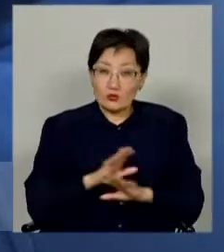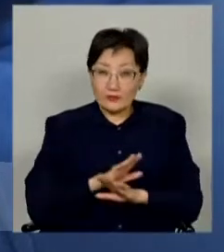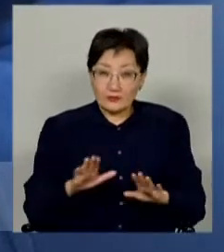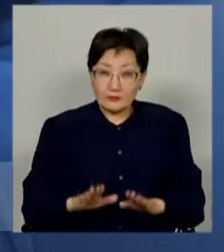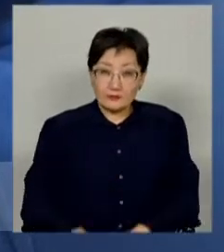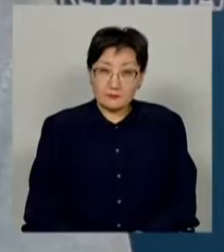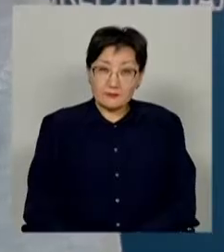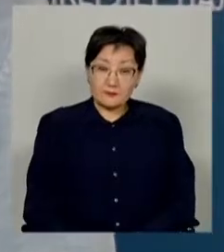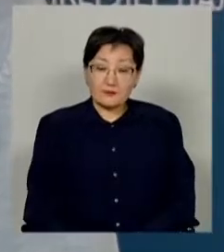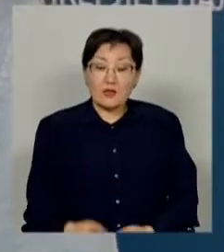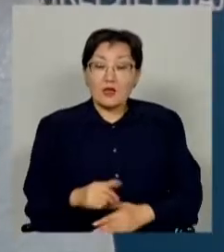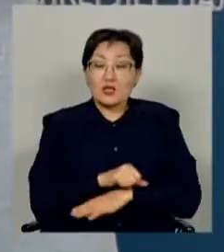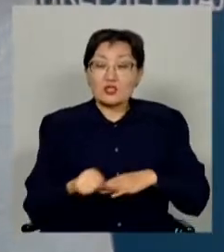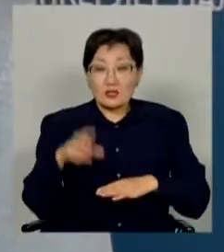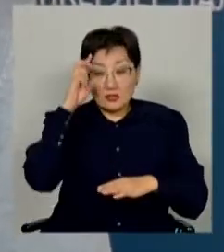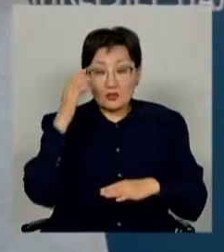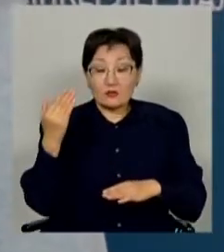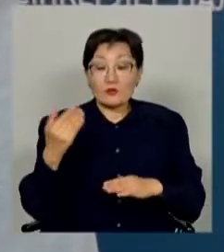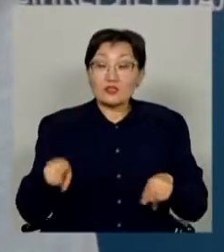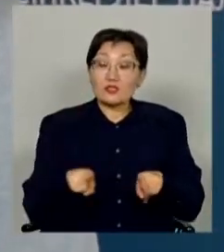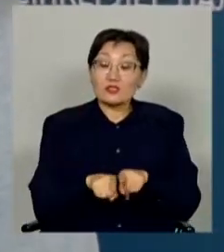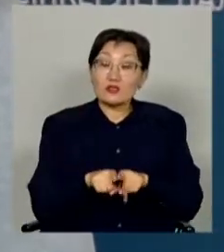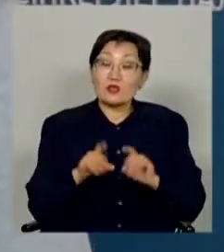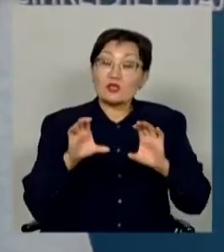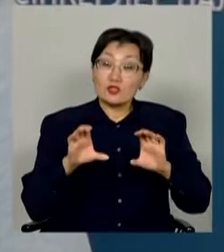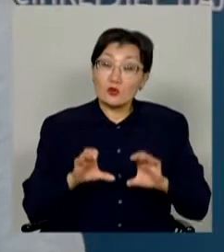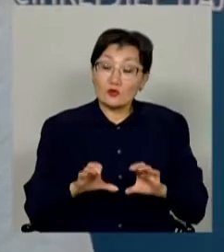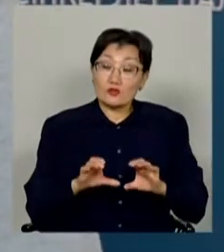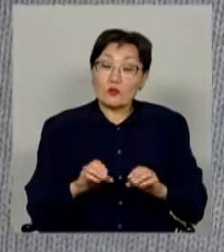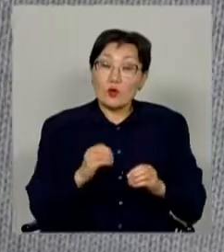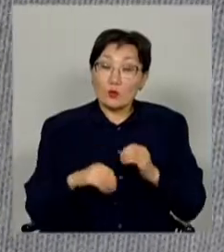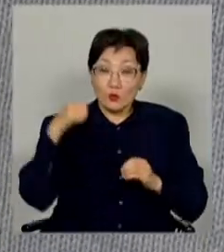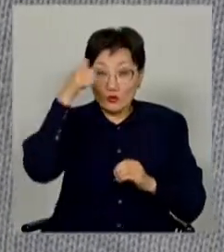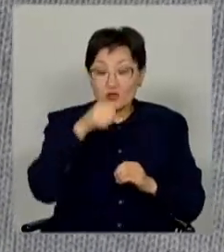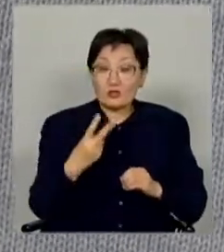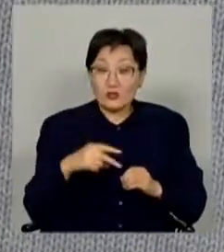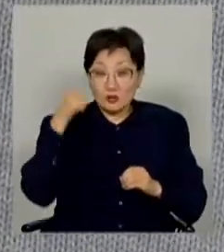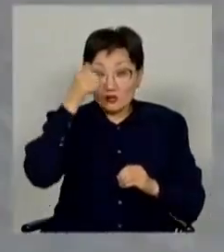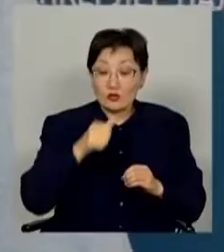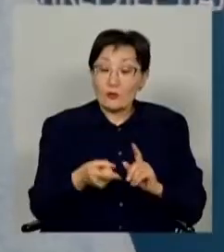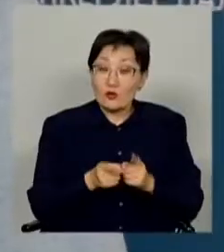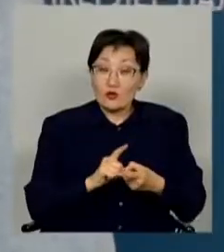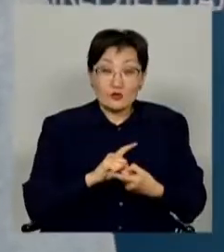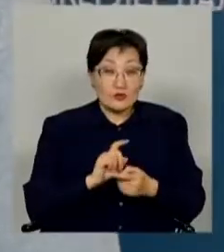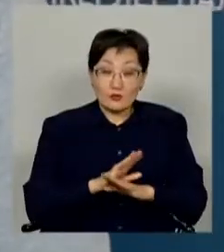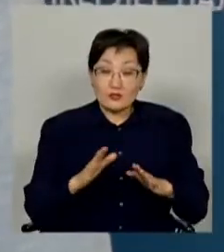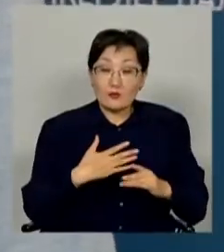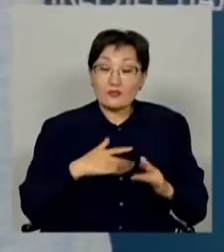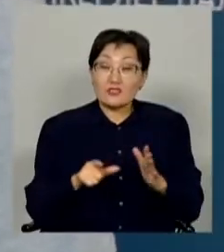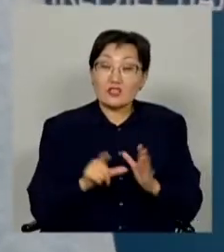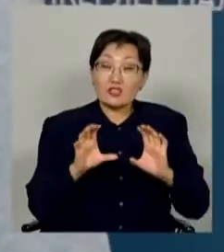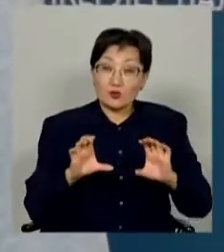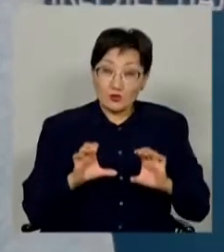берілмейді. Шет елдерді алатын болсақ, осындай салық кодекстері 10 жылдап, 20 жылдап өзгермейді. Алайда біздің салық